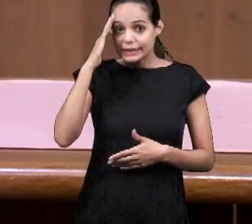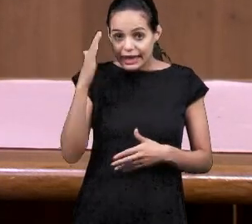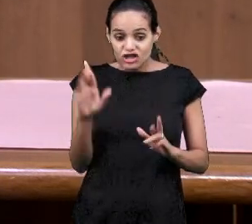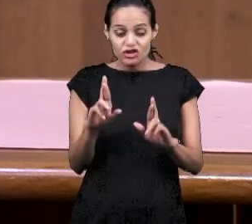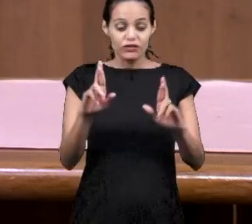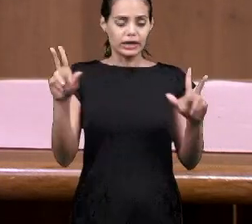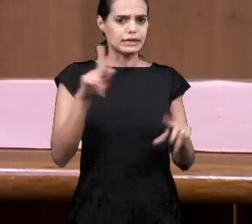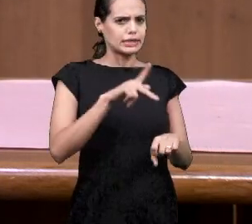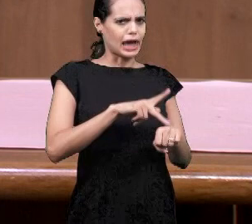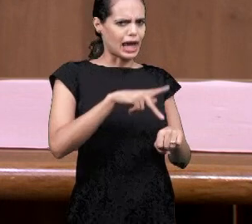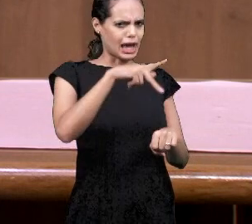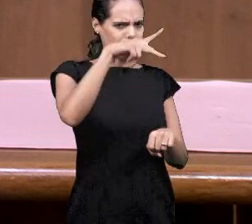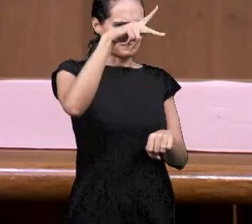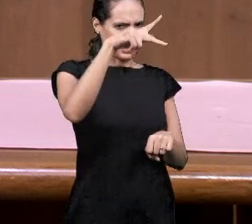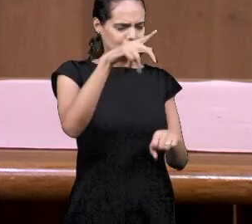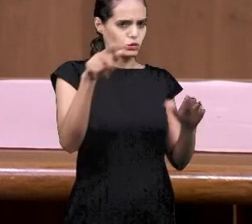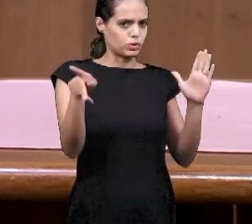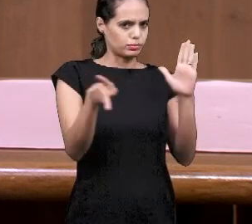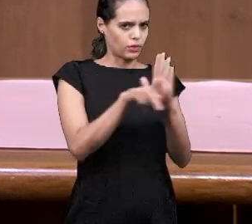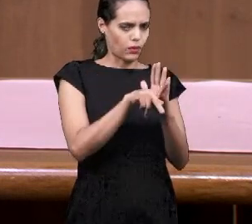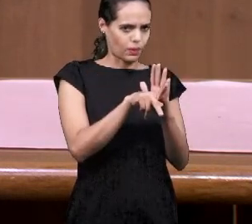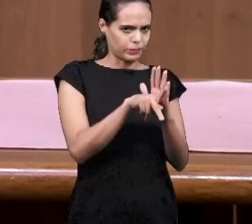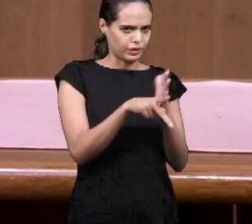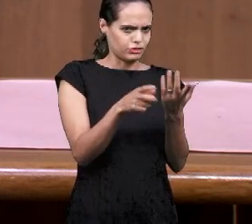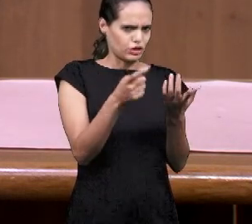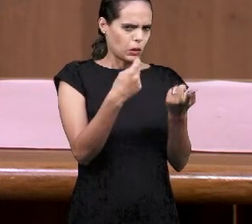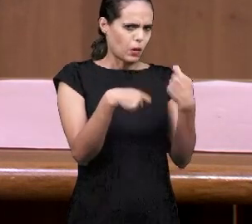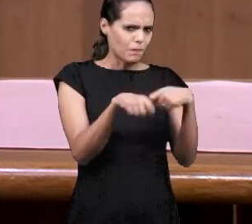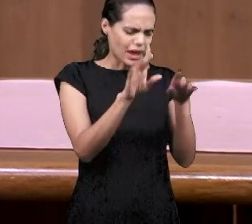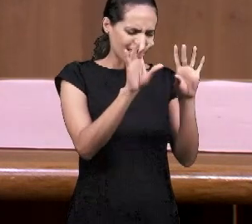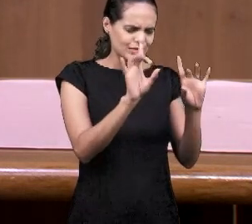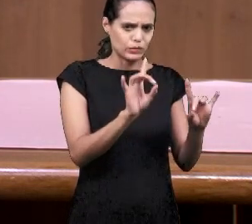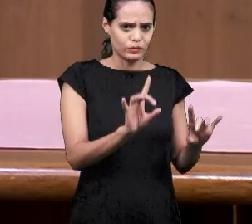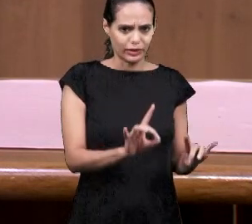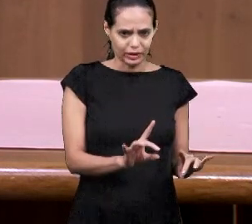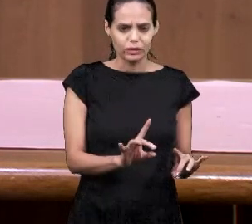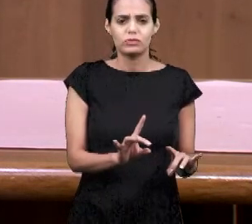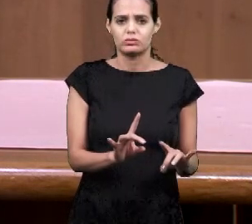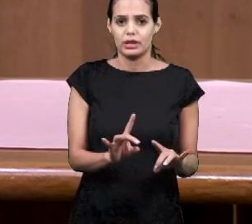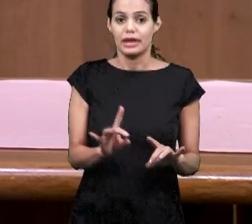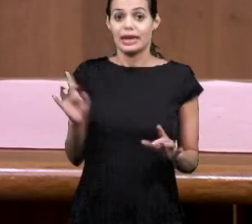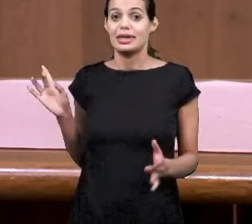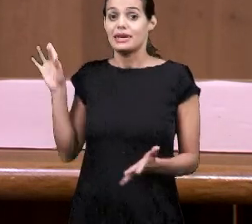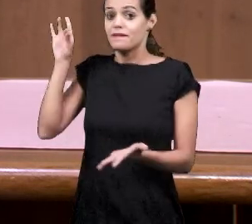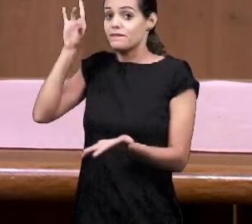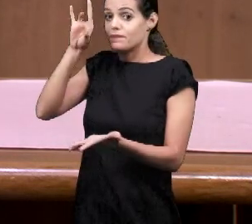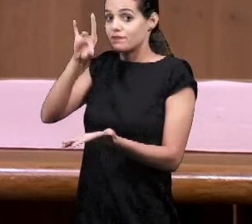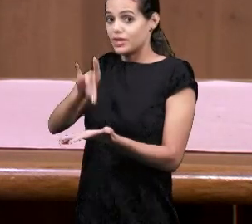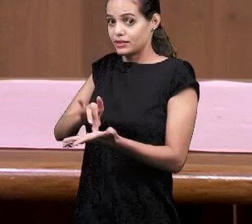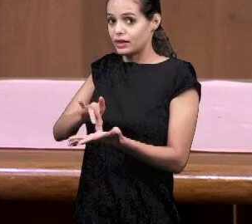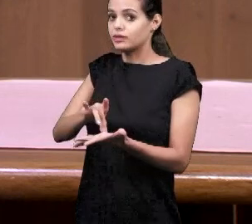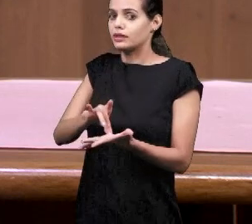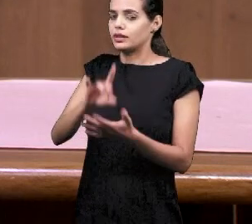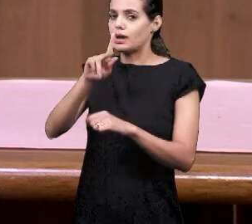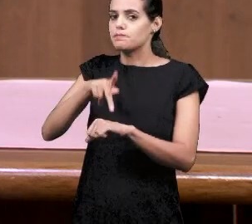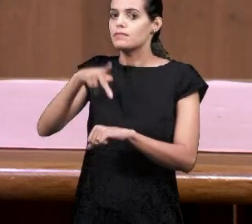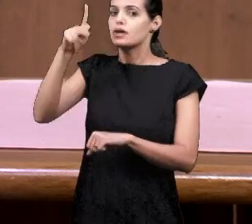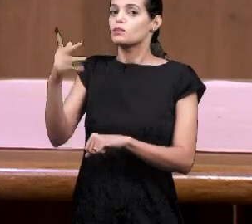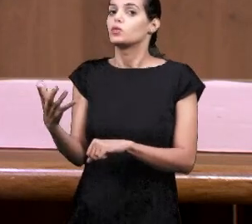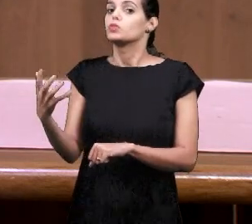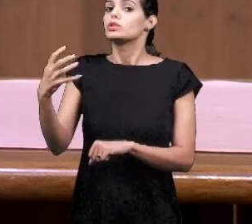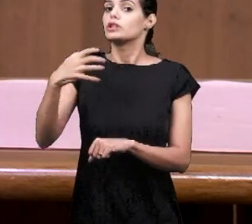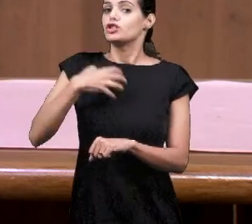Pâque commerciale qui est vécue, la manière comme le monde commémore ce que nous